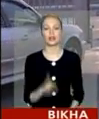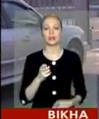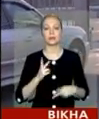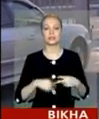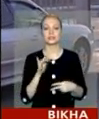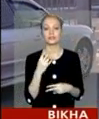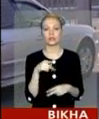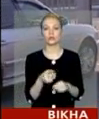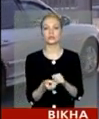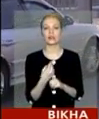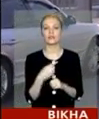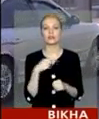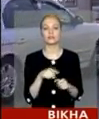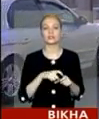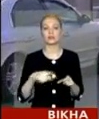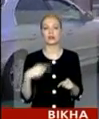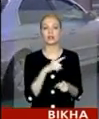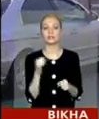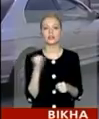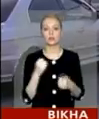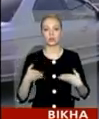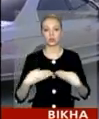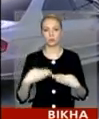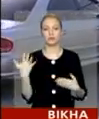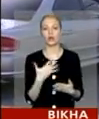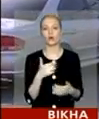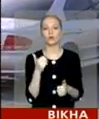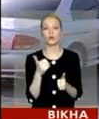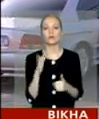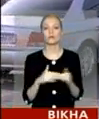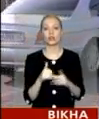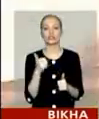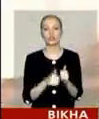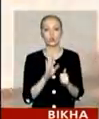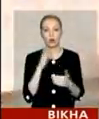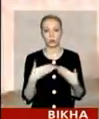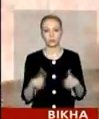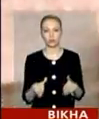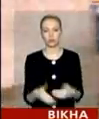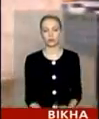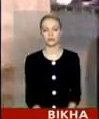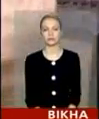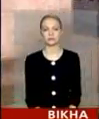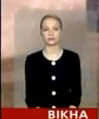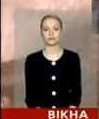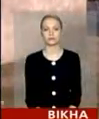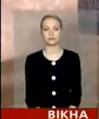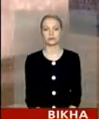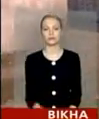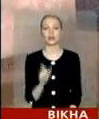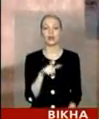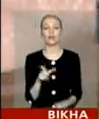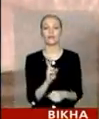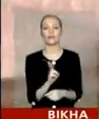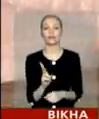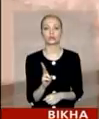Наприкінці квітня тут з'явився паркан із автоматичною брамою, яку майже щоранку відчиняють. Хто це? А? Хто? Ви